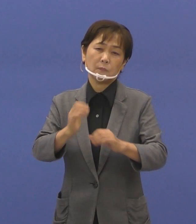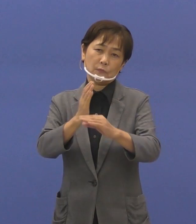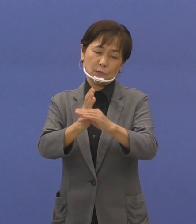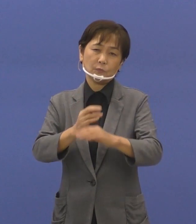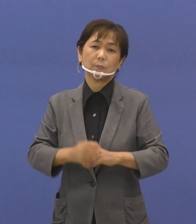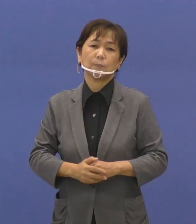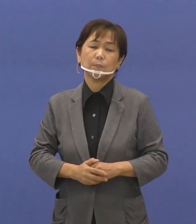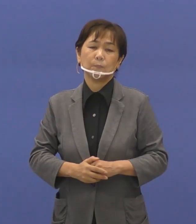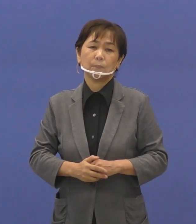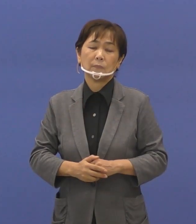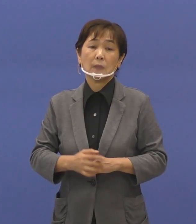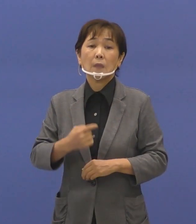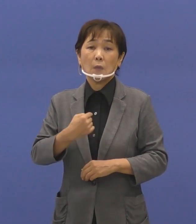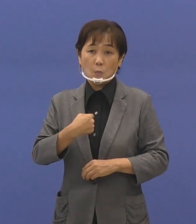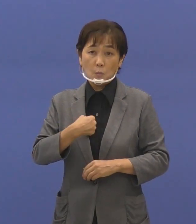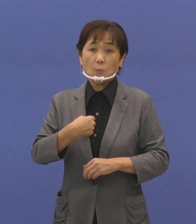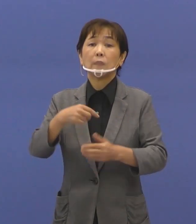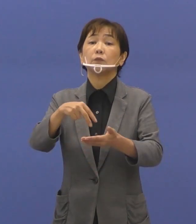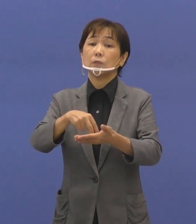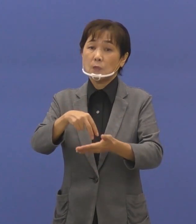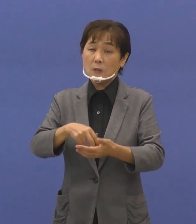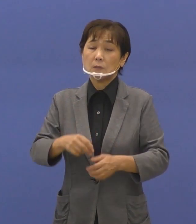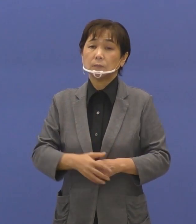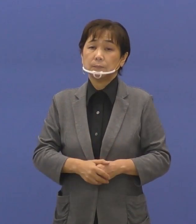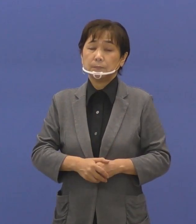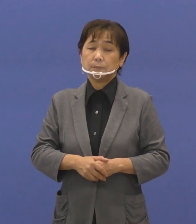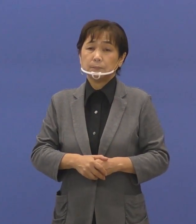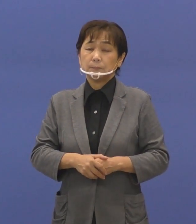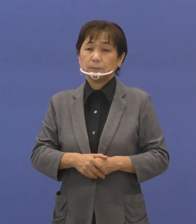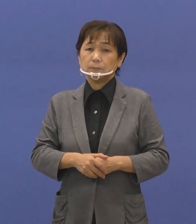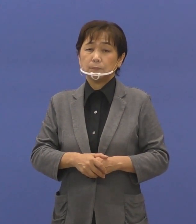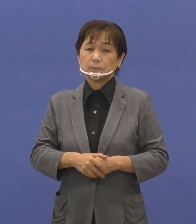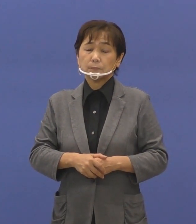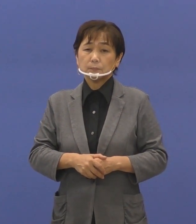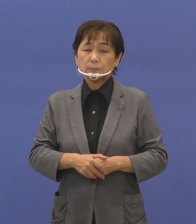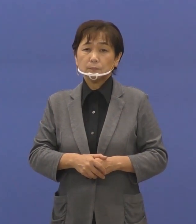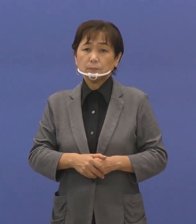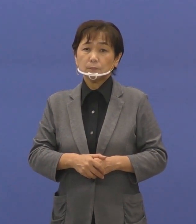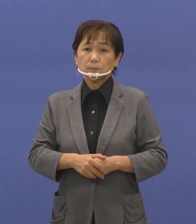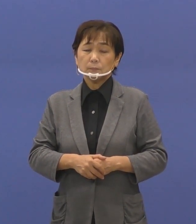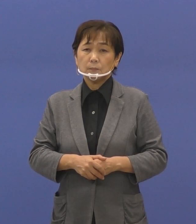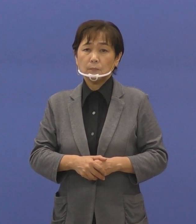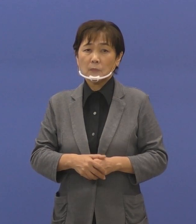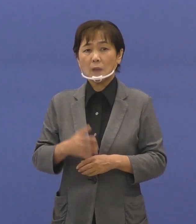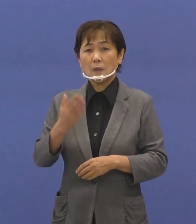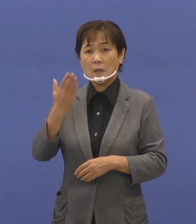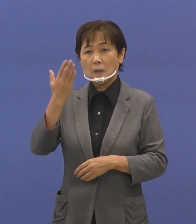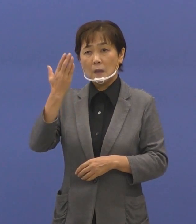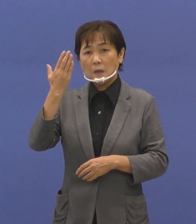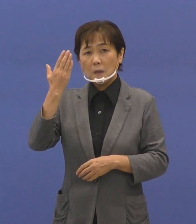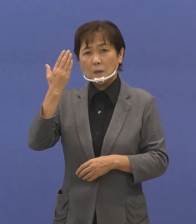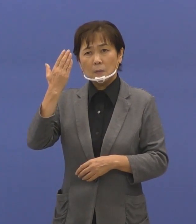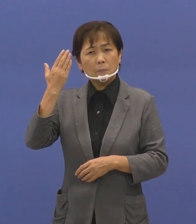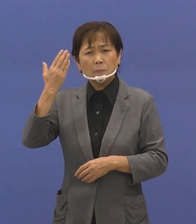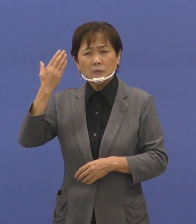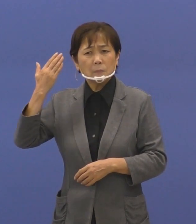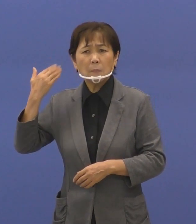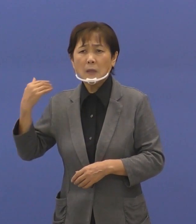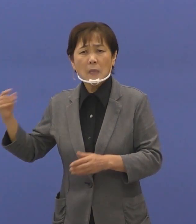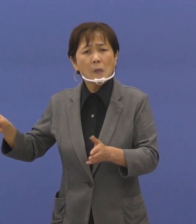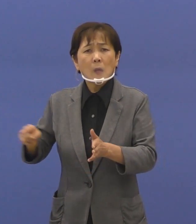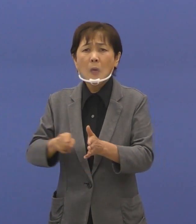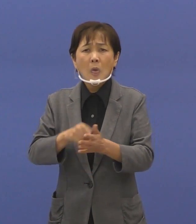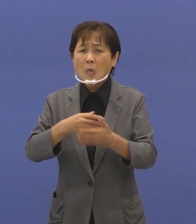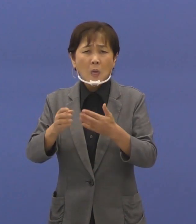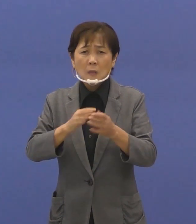私のこう感触としましては、やはりこの過去降ったことのないようなこ